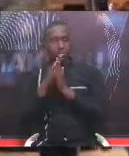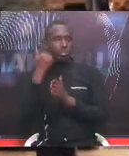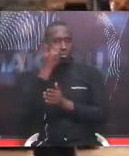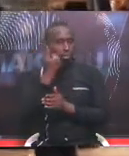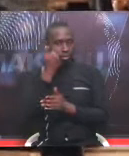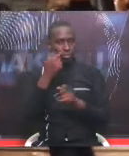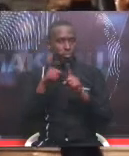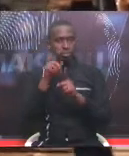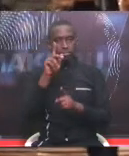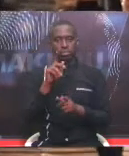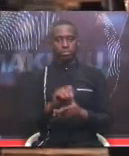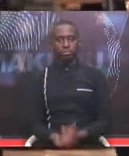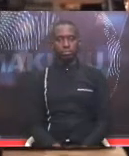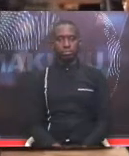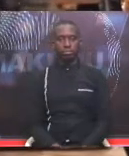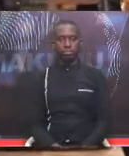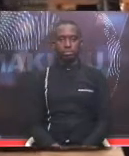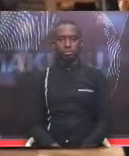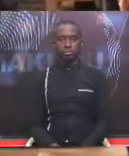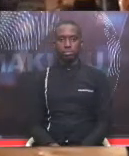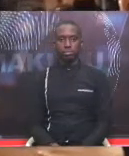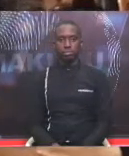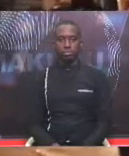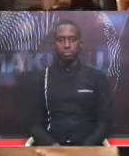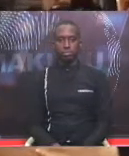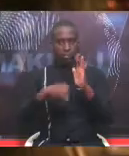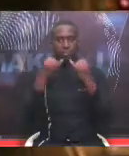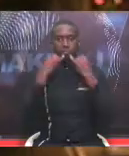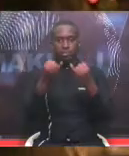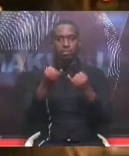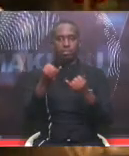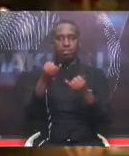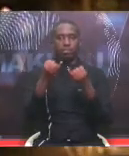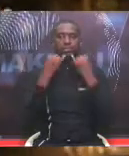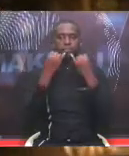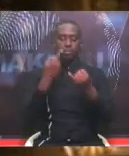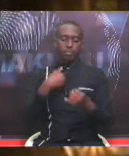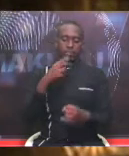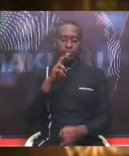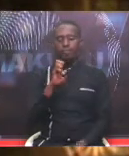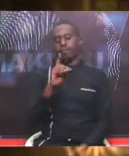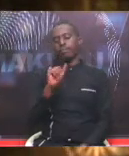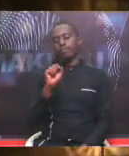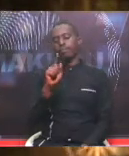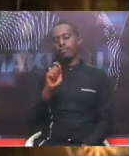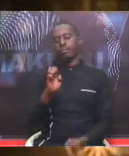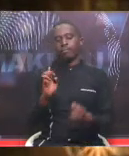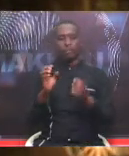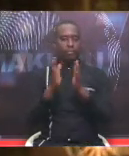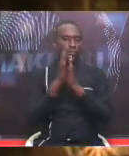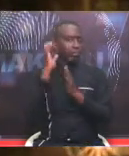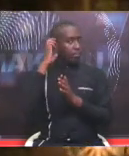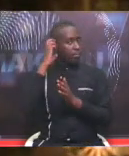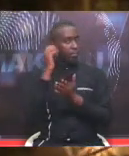Pacifique Ntakirutimana, TV10 mu karere ka Muhanga. Namakuru mwagezwagaho nangiye kubw'Imana Vedaste shimiye Imana